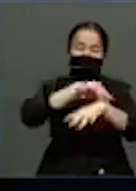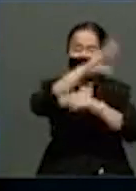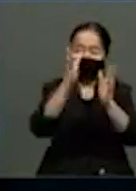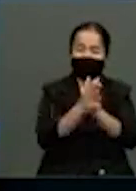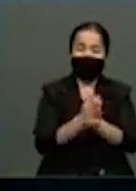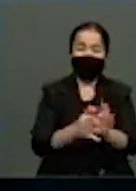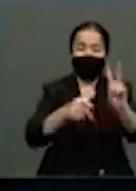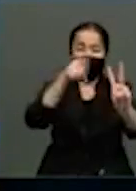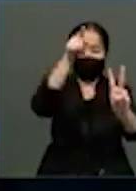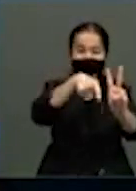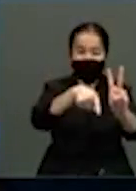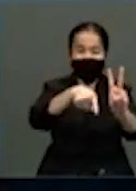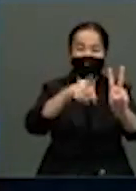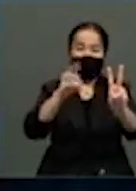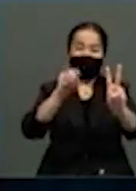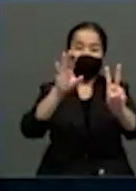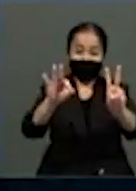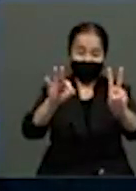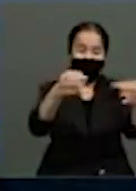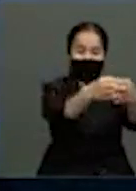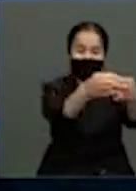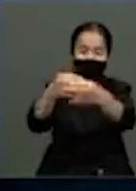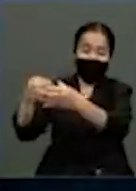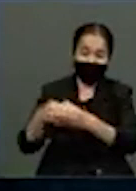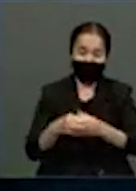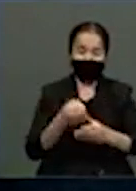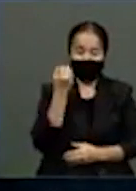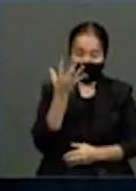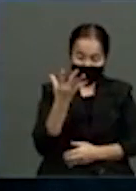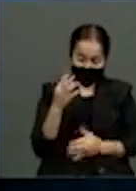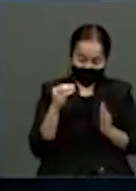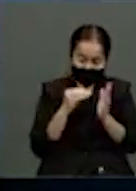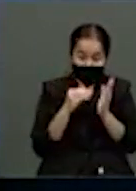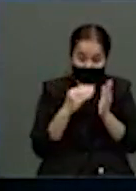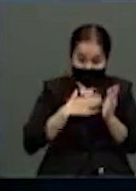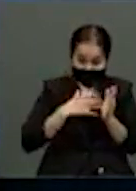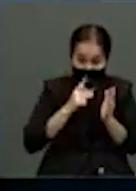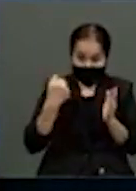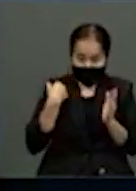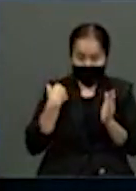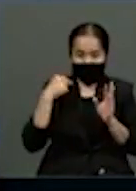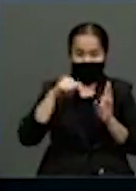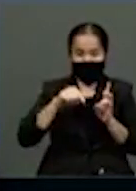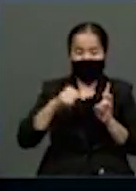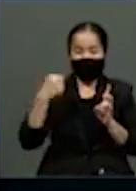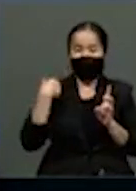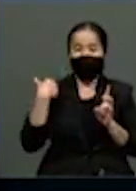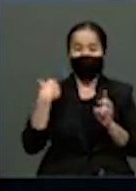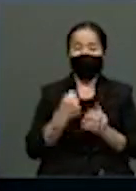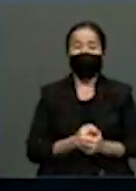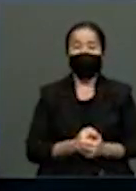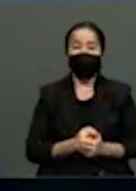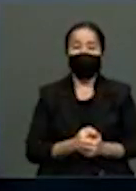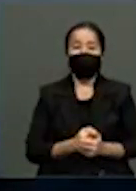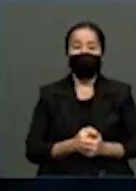2,069 ชุมชนสูงสุดก็อยู่ที่กรุงเทพเหนือนะครับมี7เขตแต่460ชุมชน